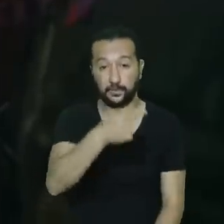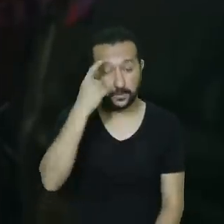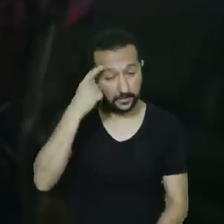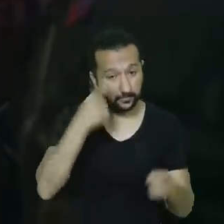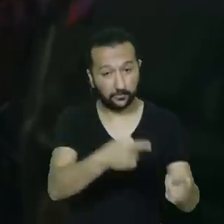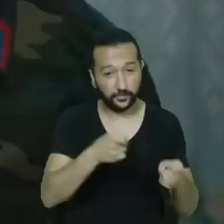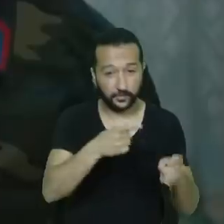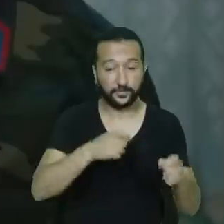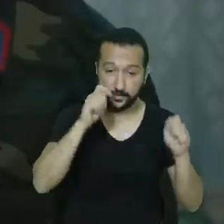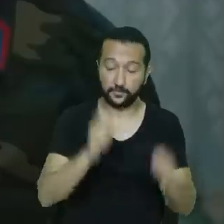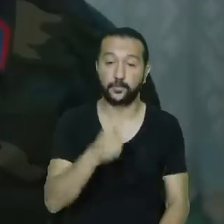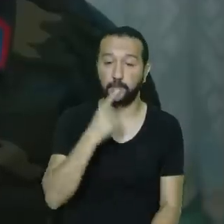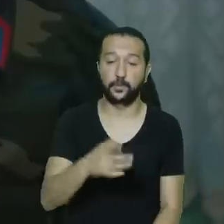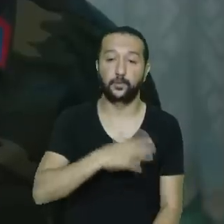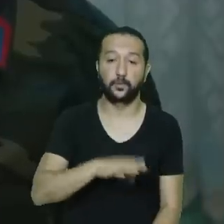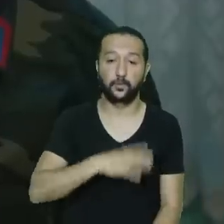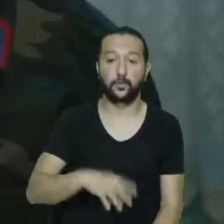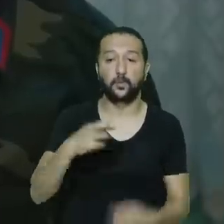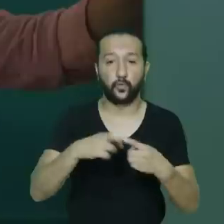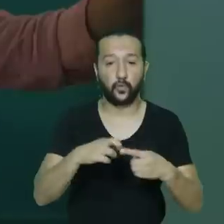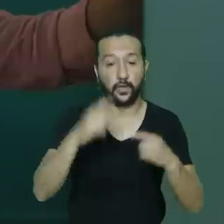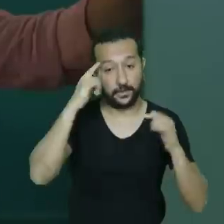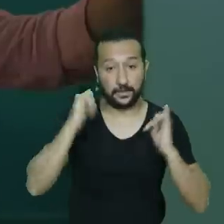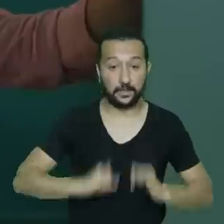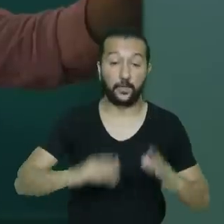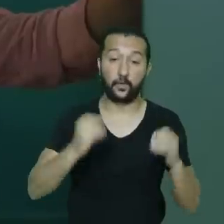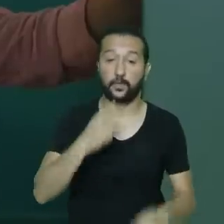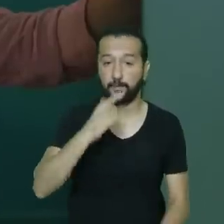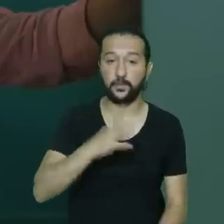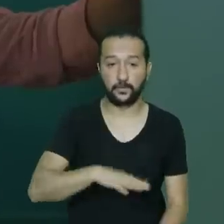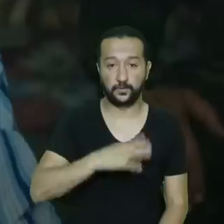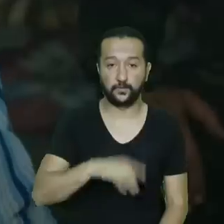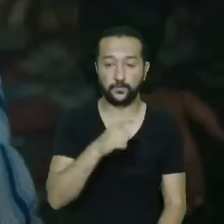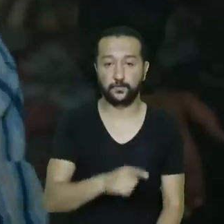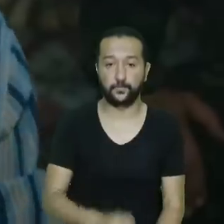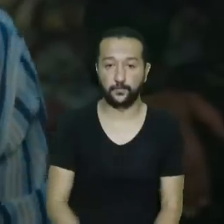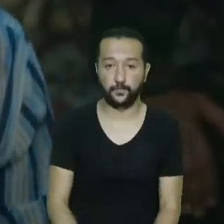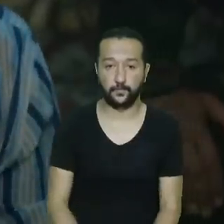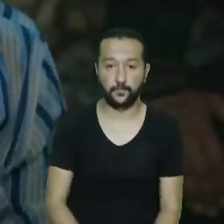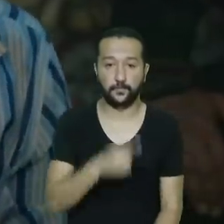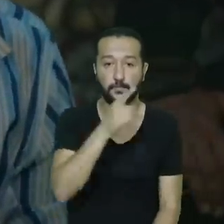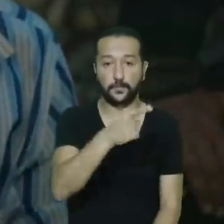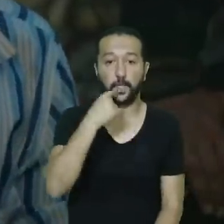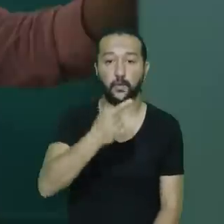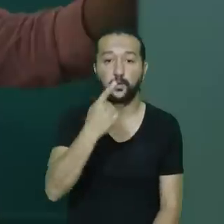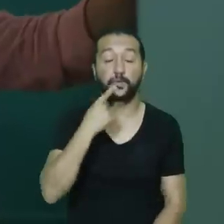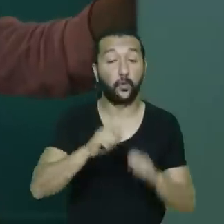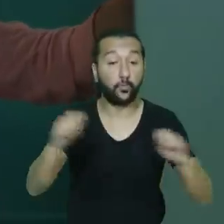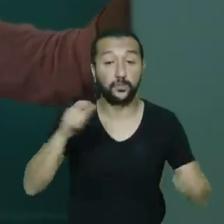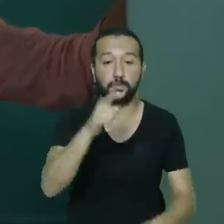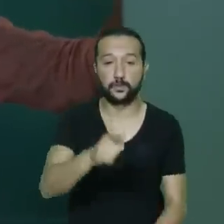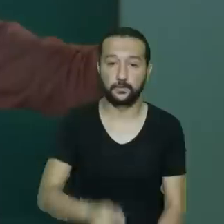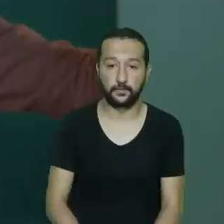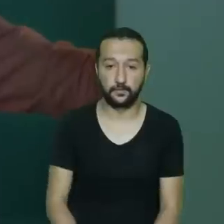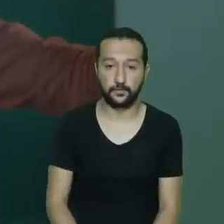bunların arkasından böyle yapındırsaydım diyor. Ruhen rahatlayacaktım demek istiyor. Çenenin bağı kopsun senin.